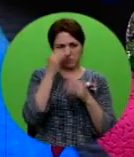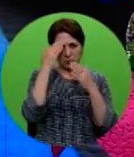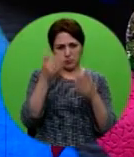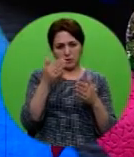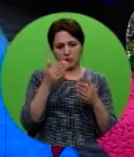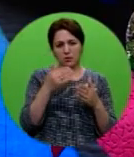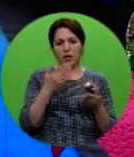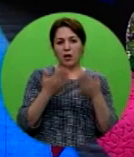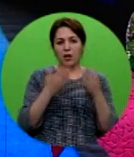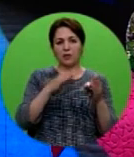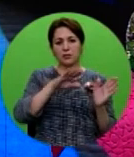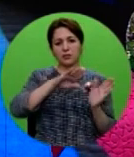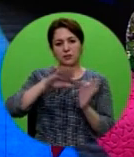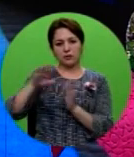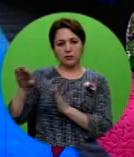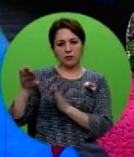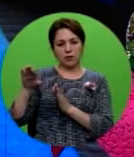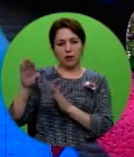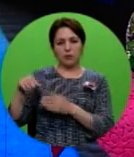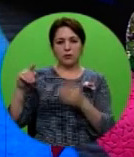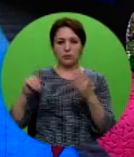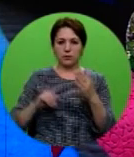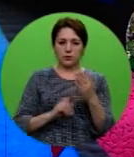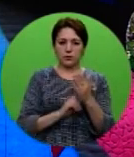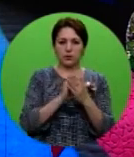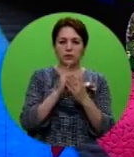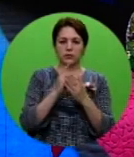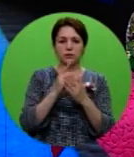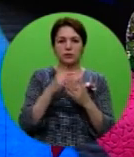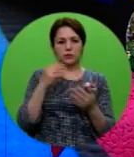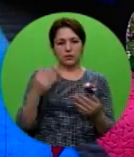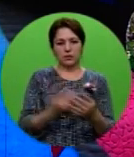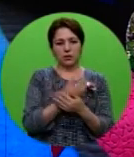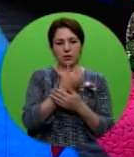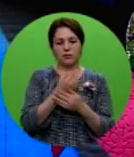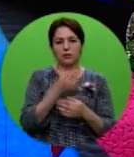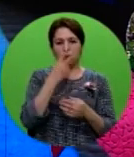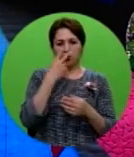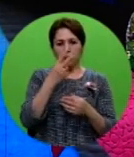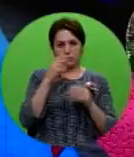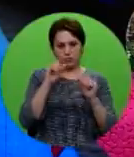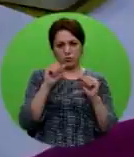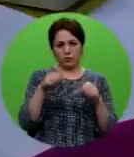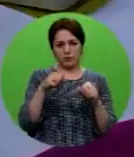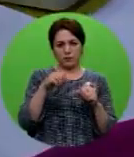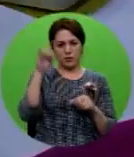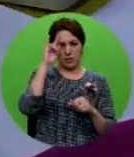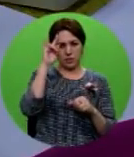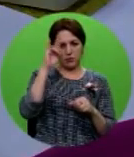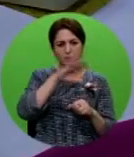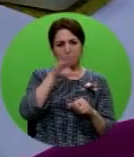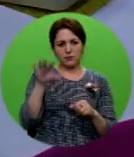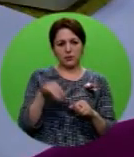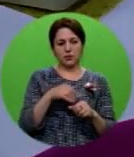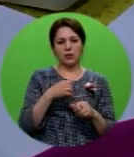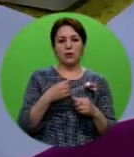в сторонку, поглядел со стороны, то, возможно, тебе все вот эти вот нюансы, ошибки, просчеты